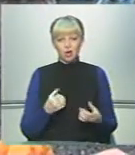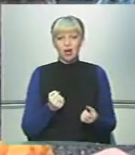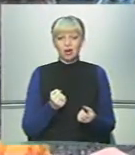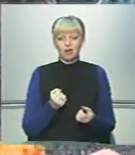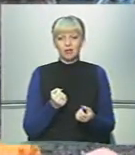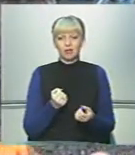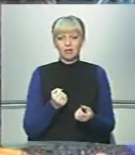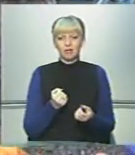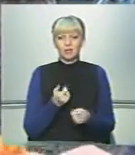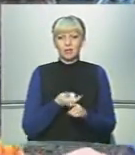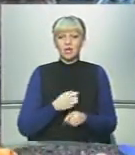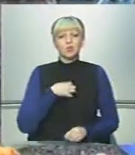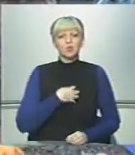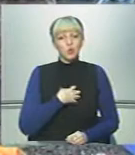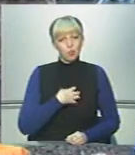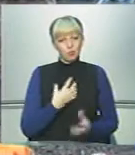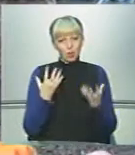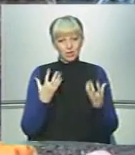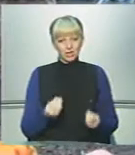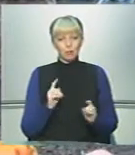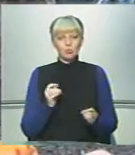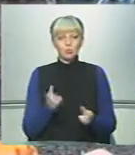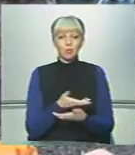більше скорботний день, тому що ми...